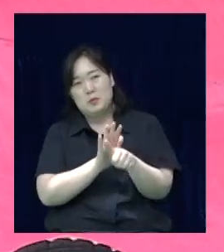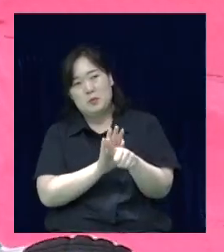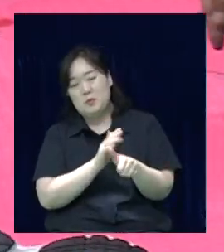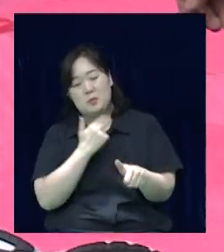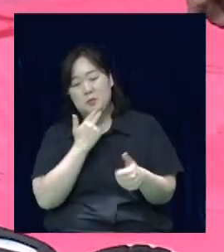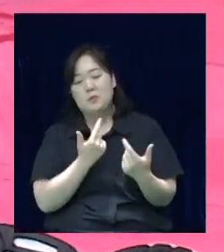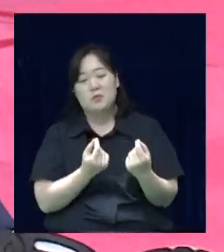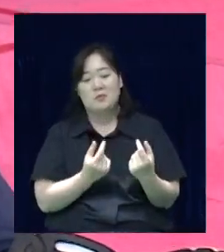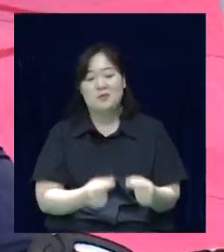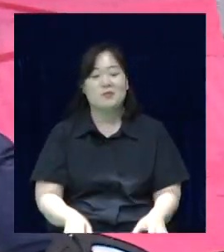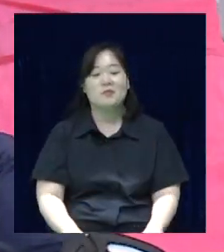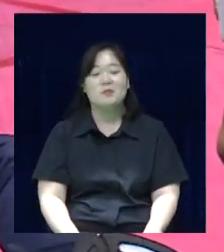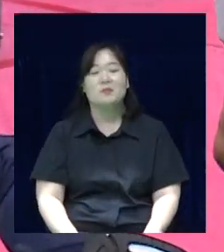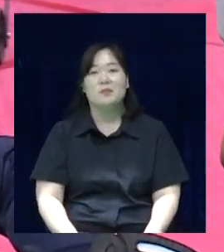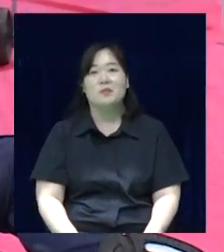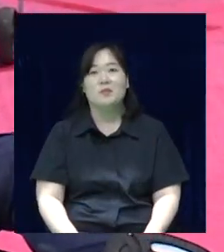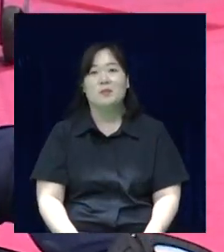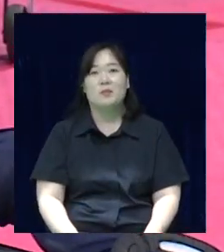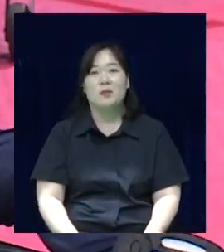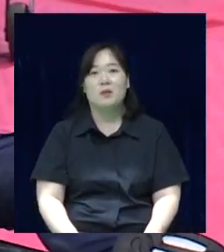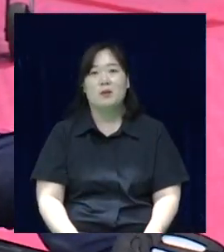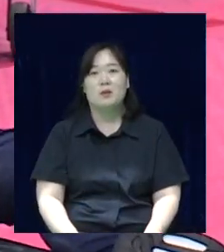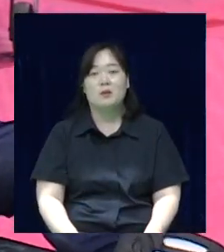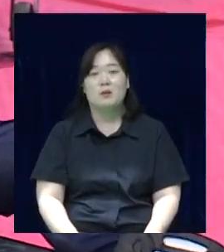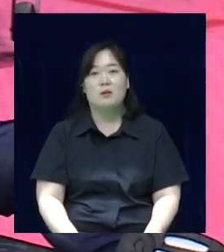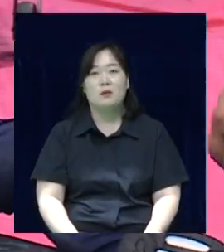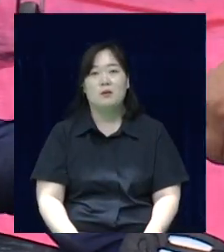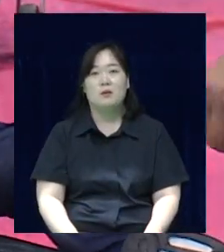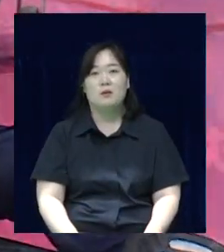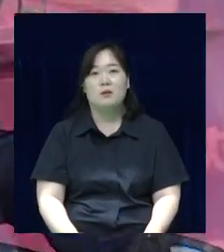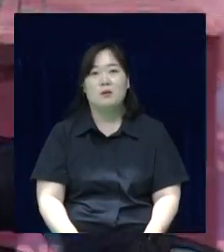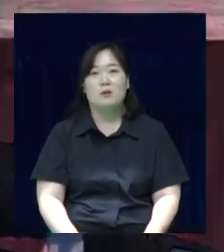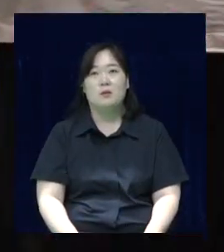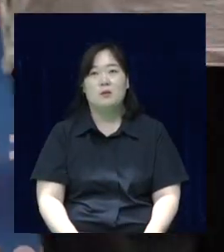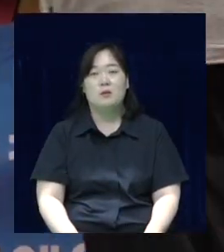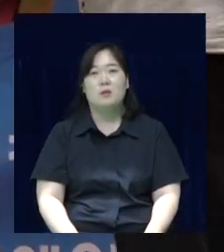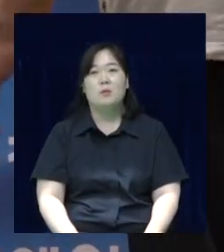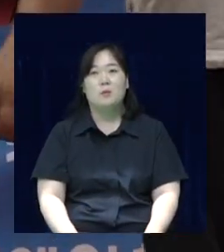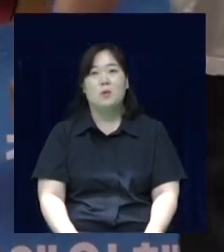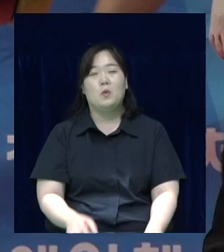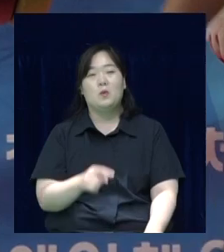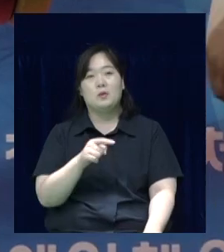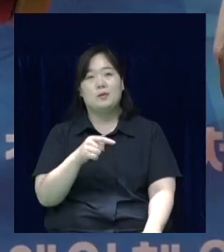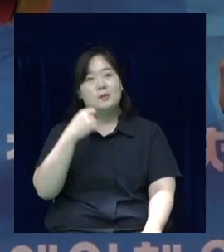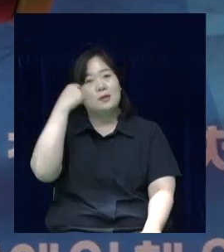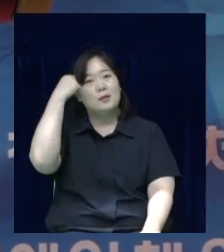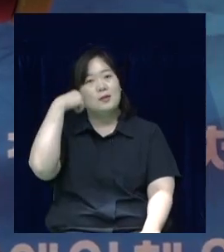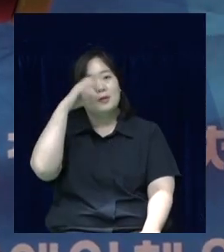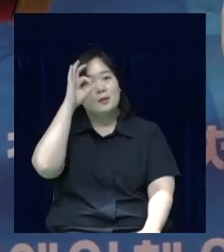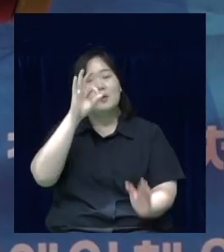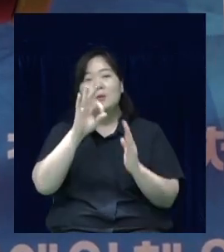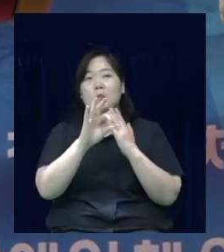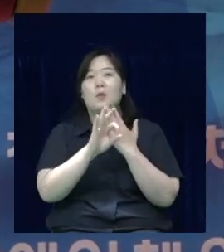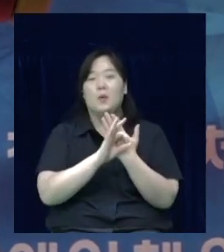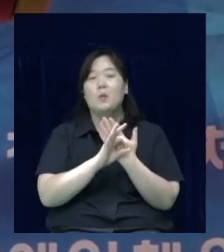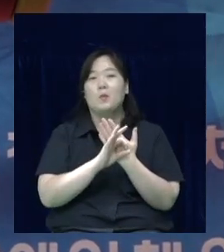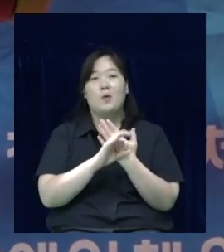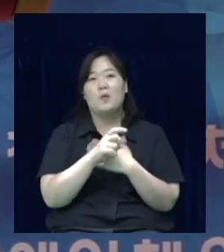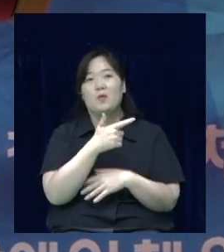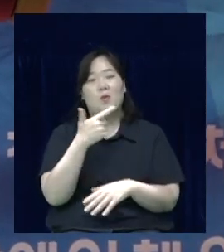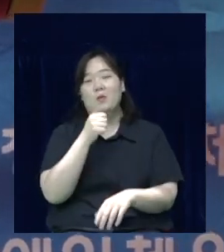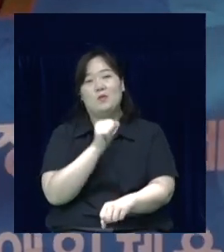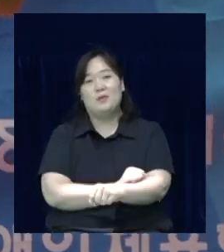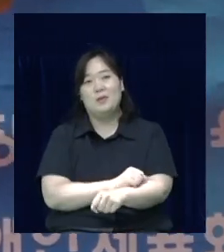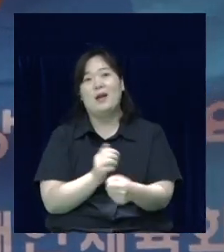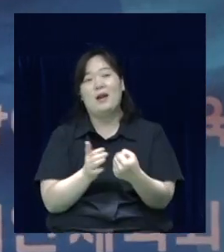네. 굉장히 여유 있습니다. 예, 관중들께서 보셔도 굉장히 여유로움을 이렇게 느낄 수 있으실 겁니다. 그렇죠. 자, 문정훈